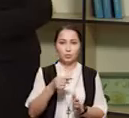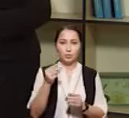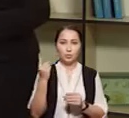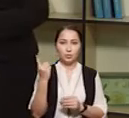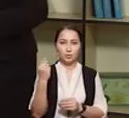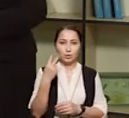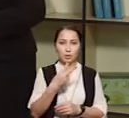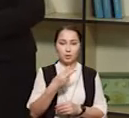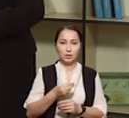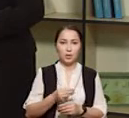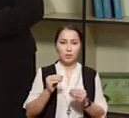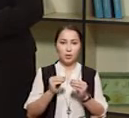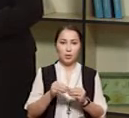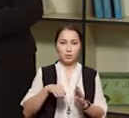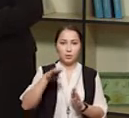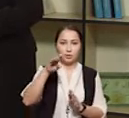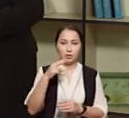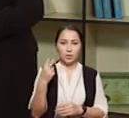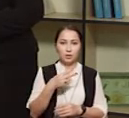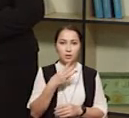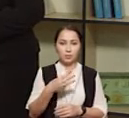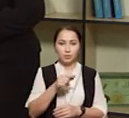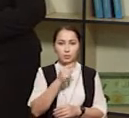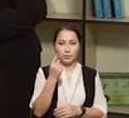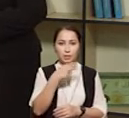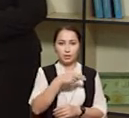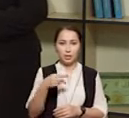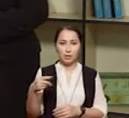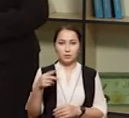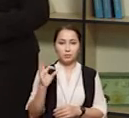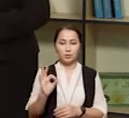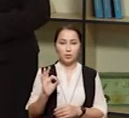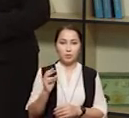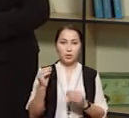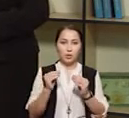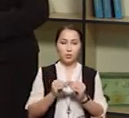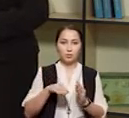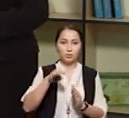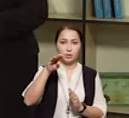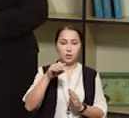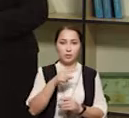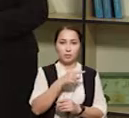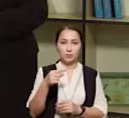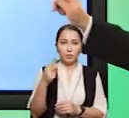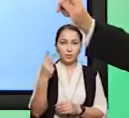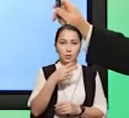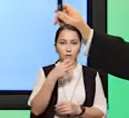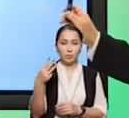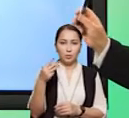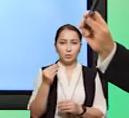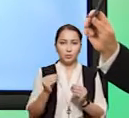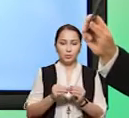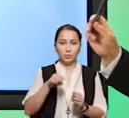6.2 ko'paytiruv 10 darajasi 23 1 taqsim mol. 10 darajasi 20-23 bilan